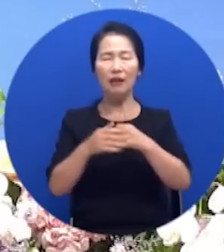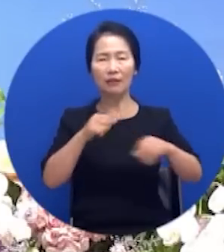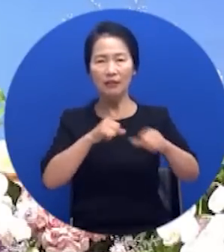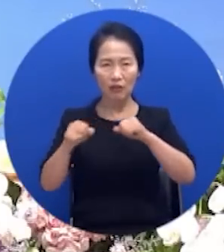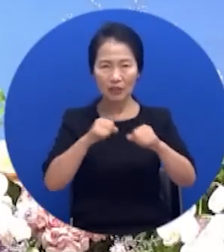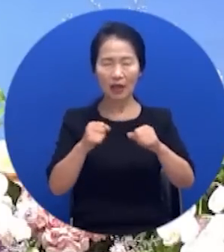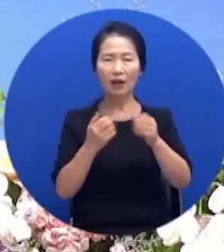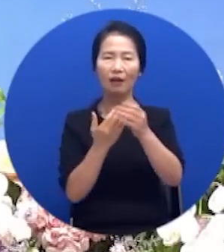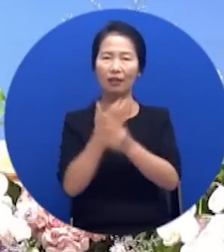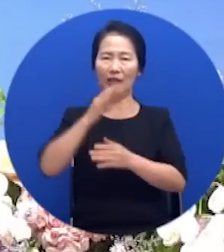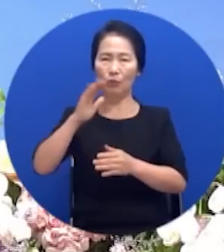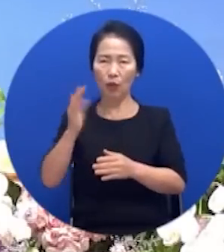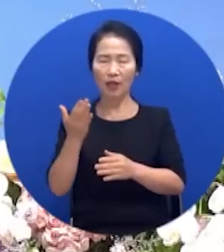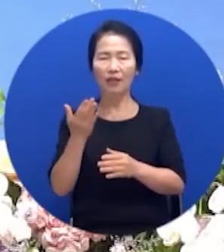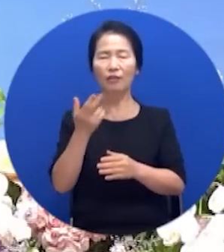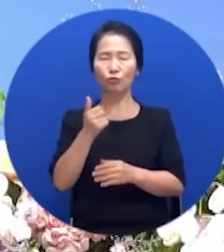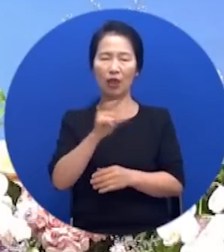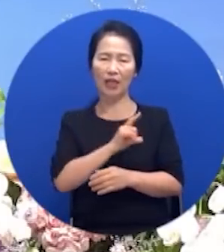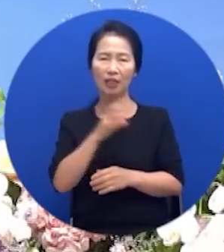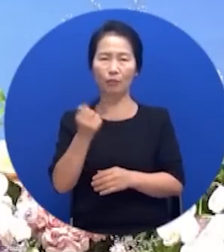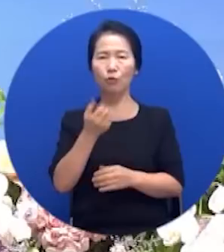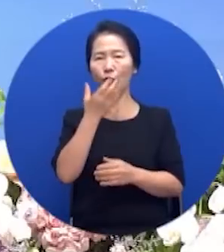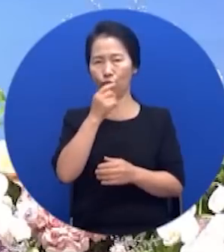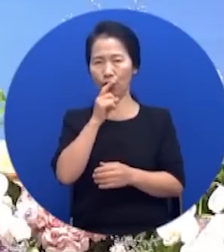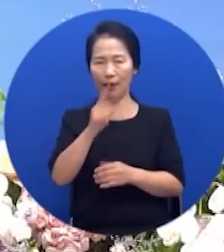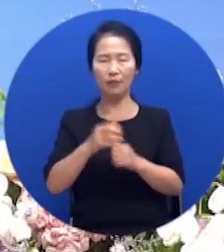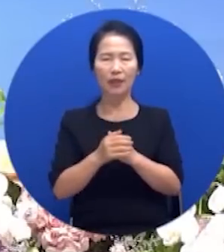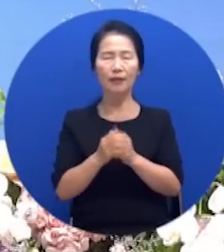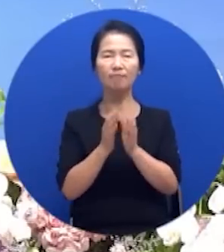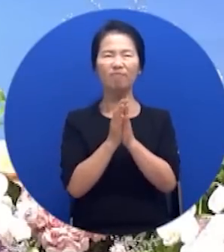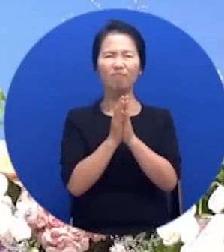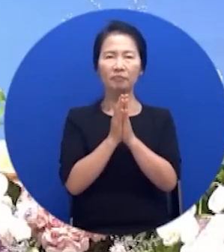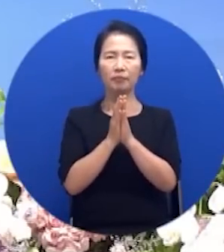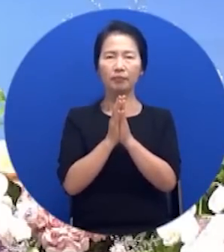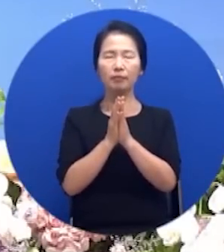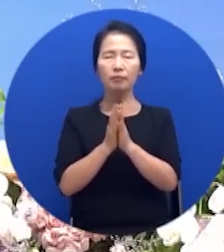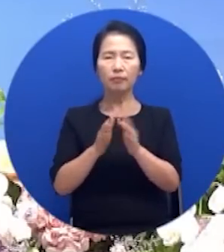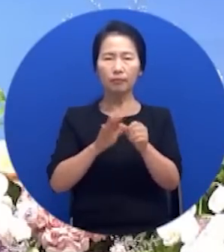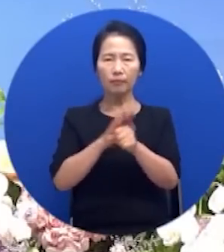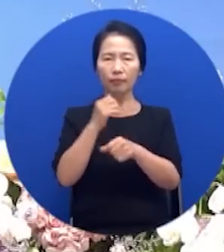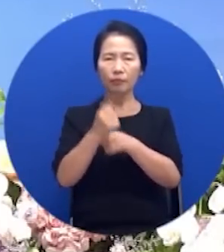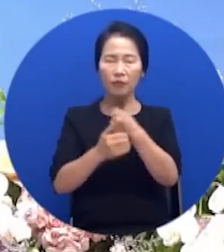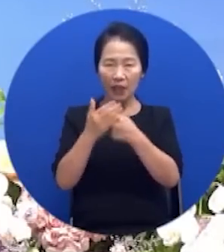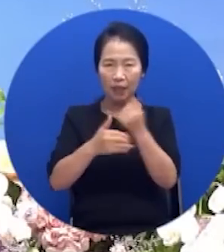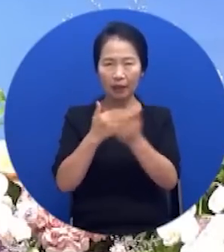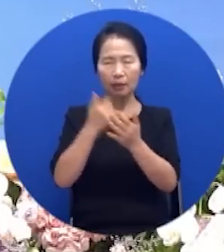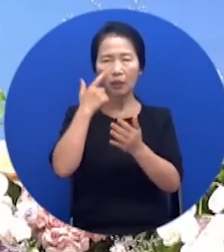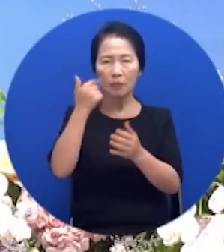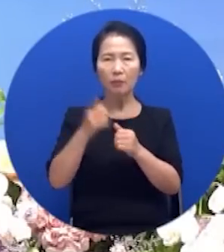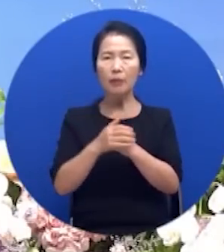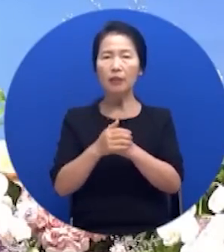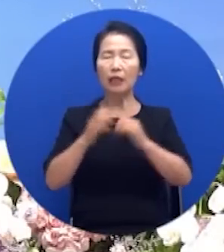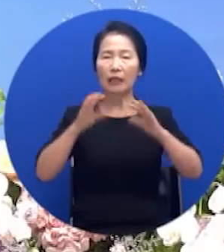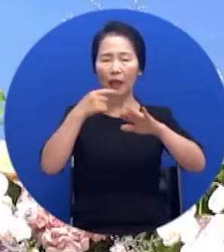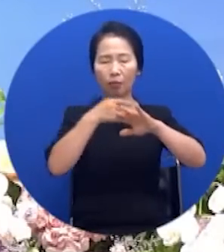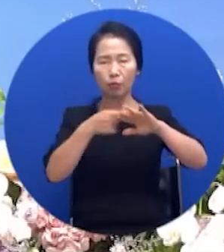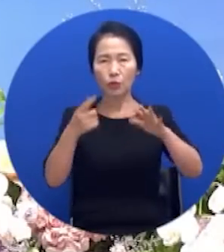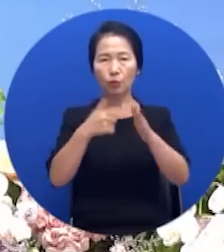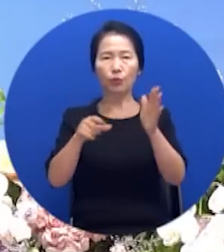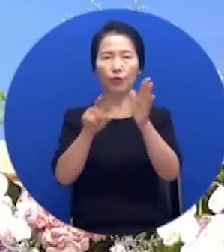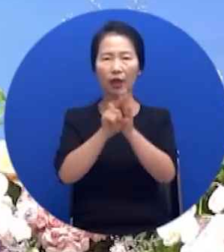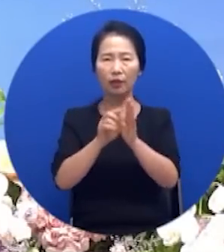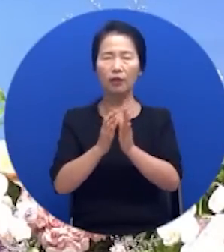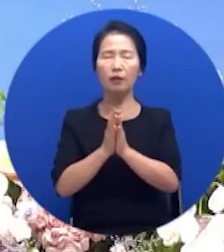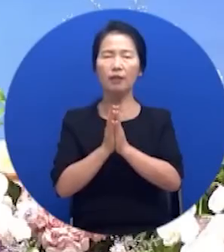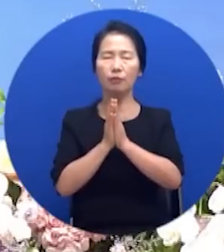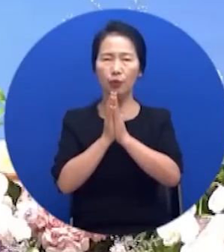주의 이름으로 축원합니다. 기도하겠습니다. 사랑하시는 하나님 아버지, 오늘 우리로 하여금 나라와 민족을 위하여 기도하게